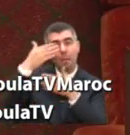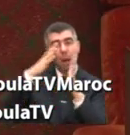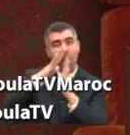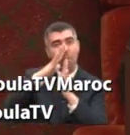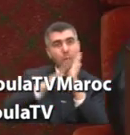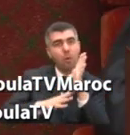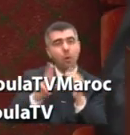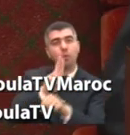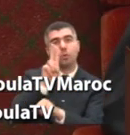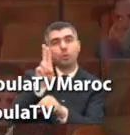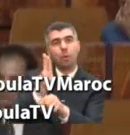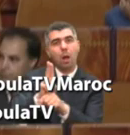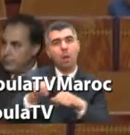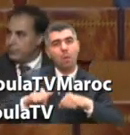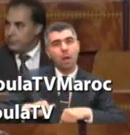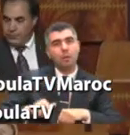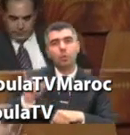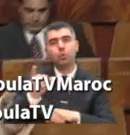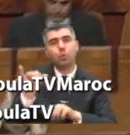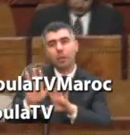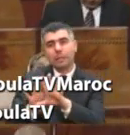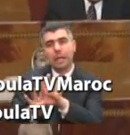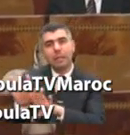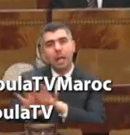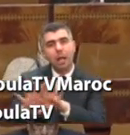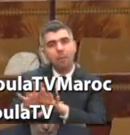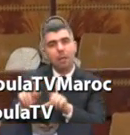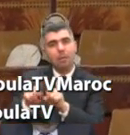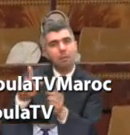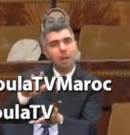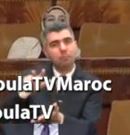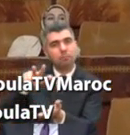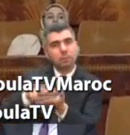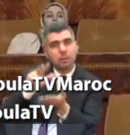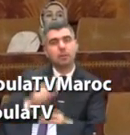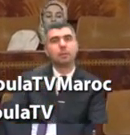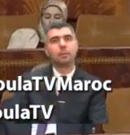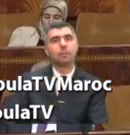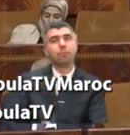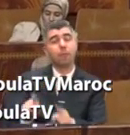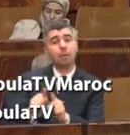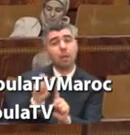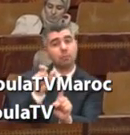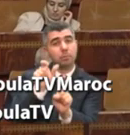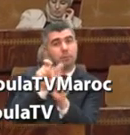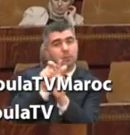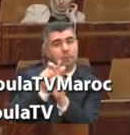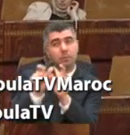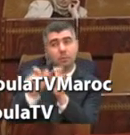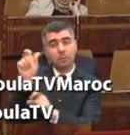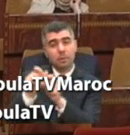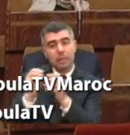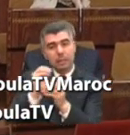لذا نسألكم سيد الوزير عن التدابير التي يمكنكم اتخاذها لحماية المستهلك من انعكاس